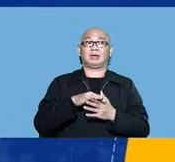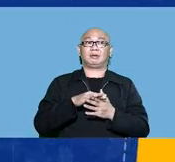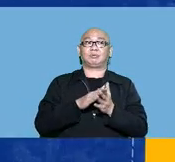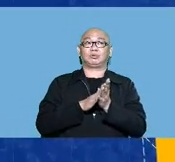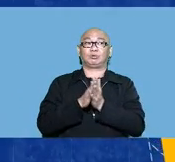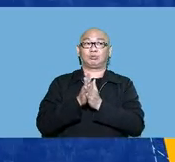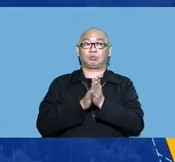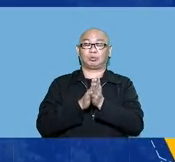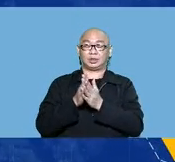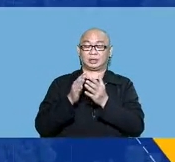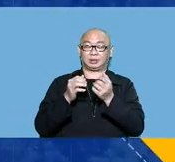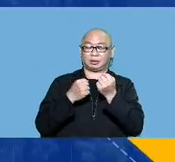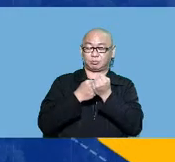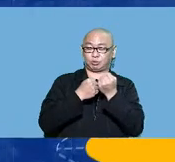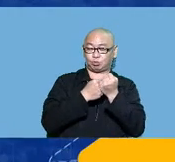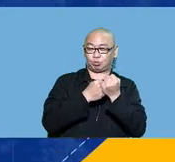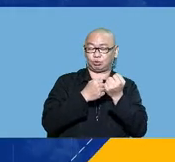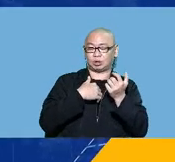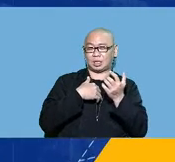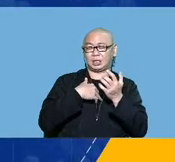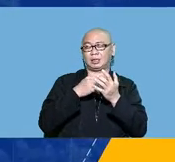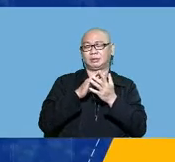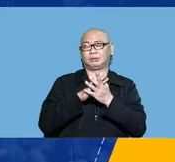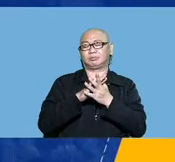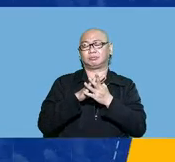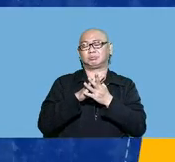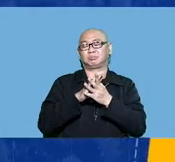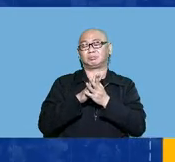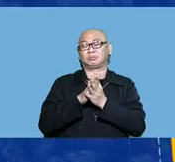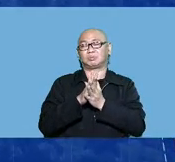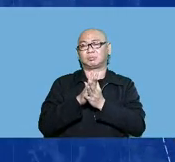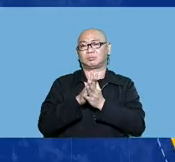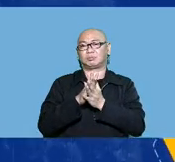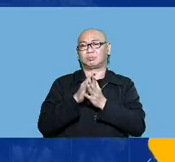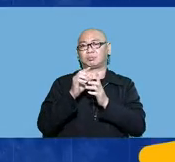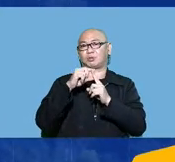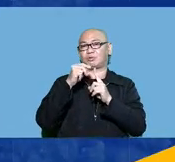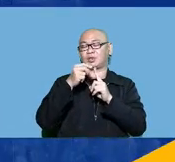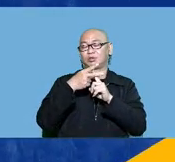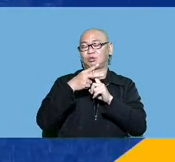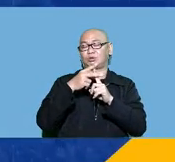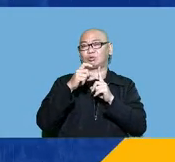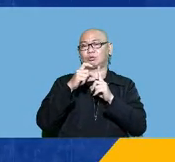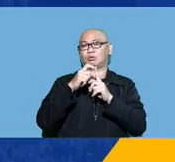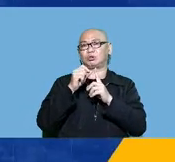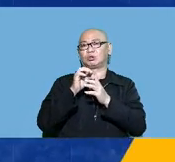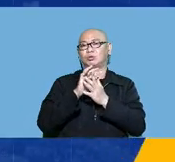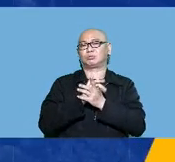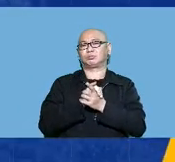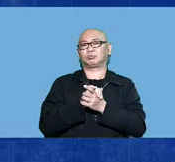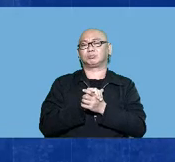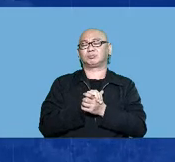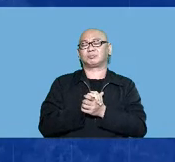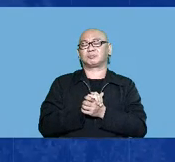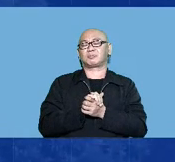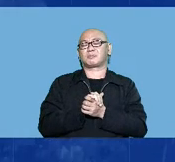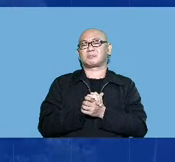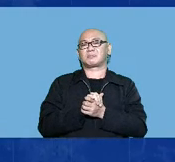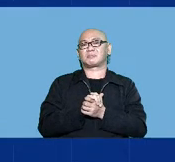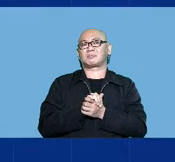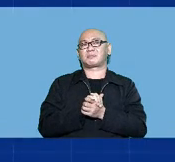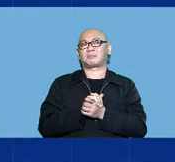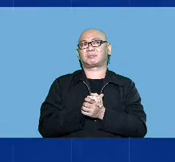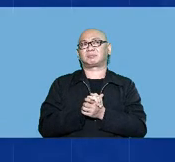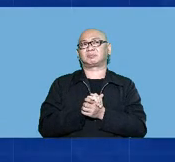dan kopromotor saya. Promotor saya adalah Profesor Dr. Insinyur Budi Wiknyo Soekarto, Diplom HE